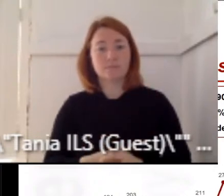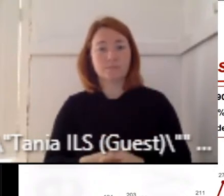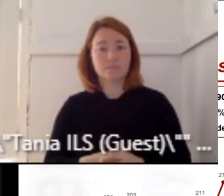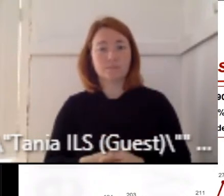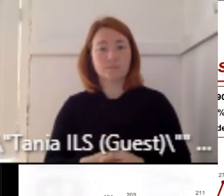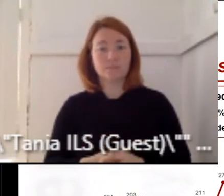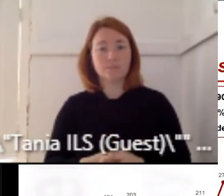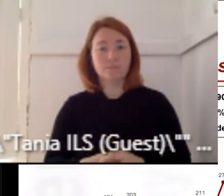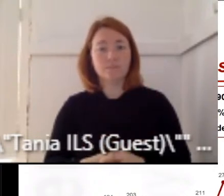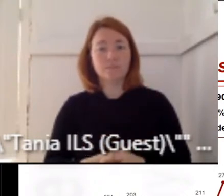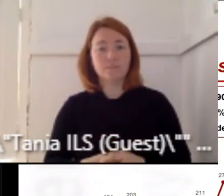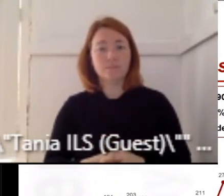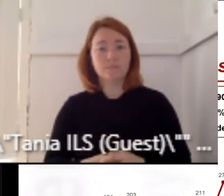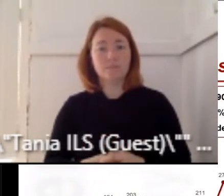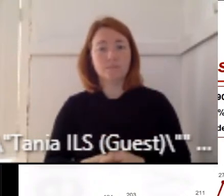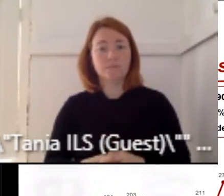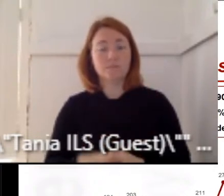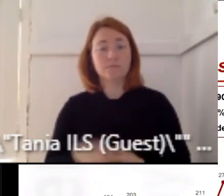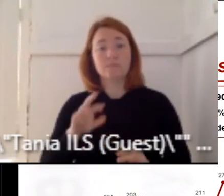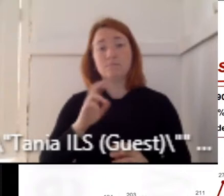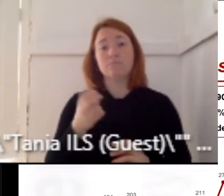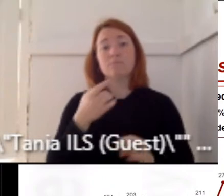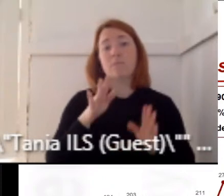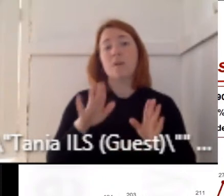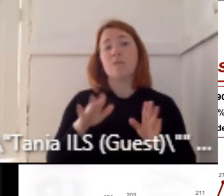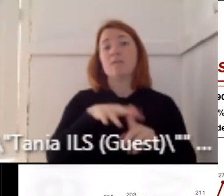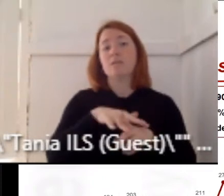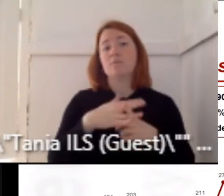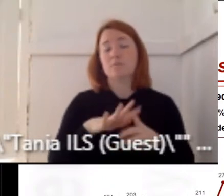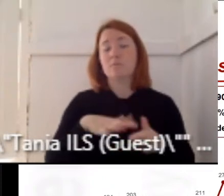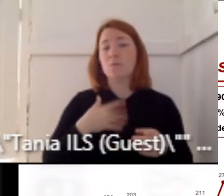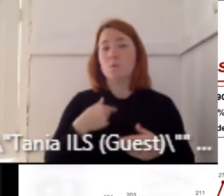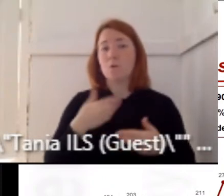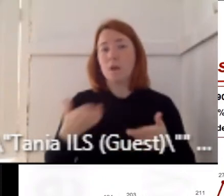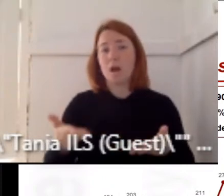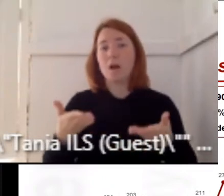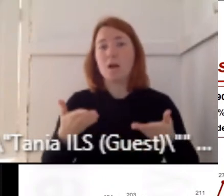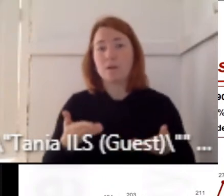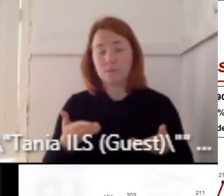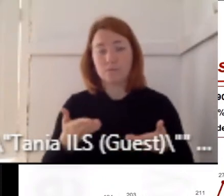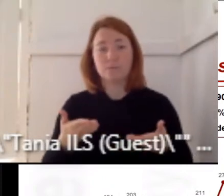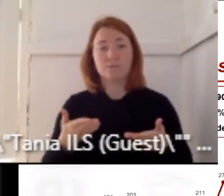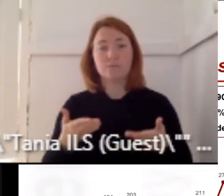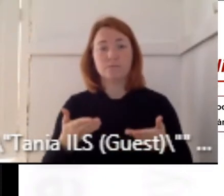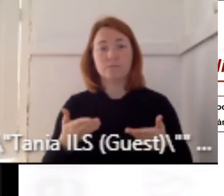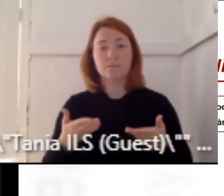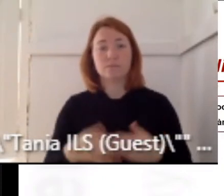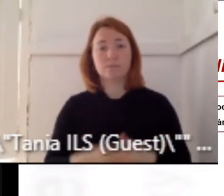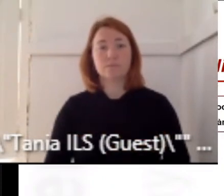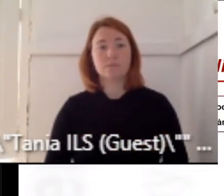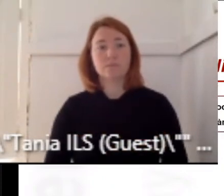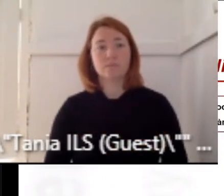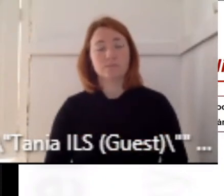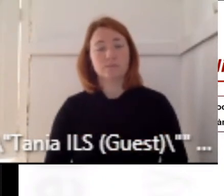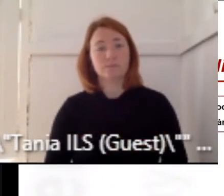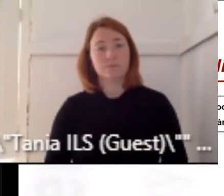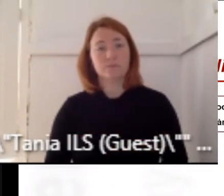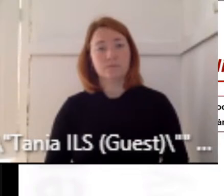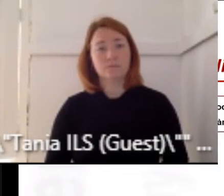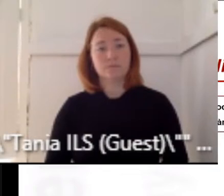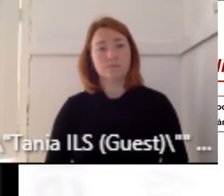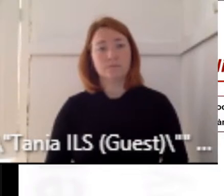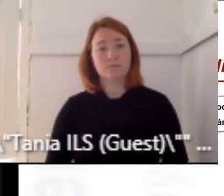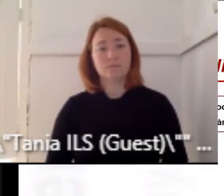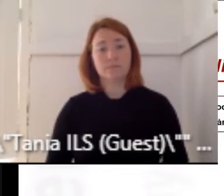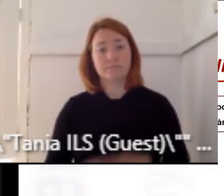recórrer diguem, a aquest servei per part de les dones malgrat aquesta situació de confinament que estaven vivint. Seguint una miqueta amb aquesta línia,